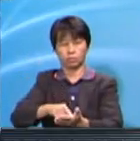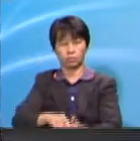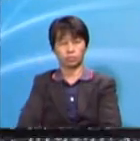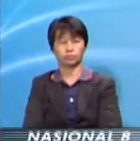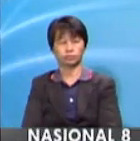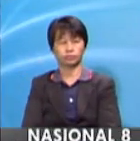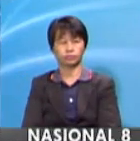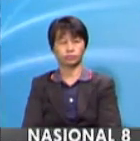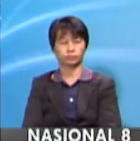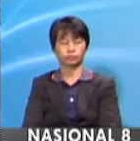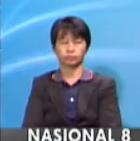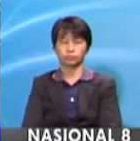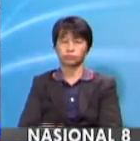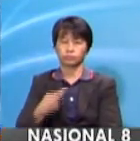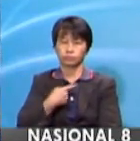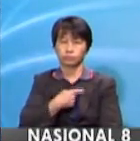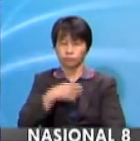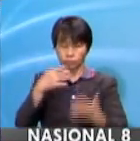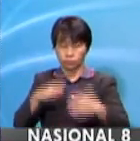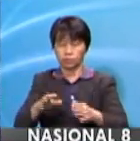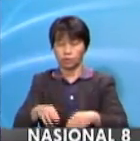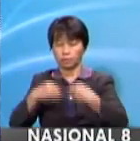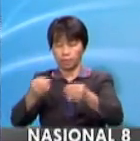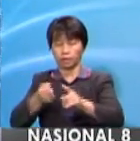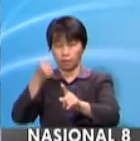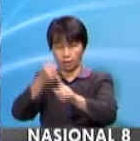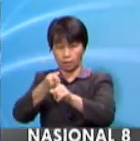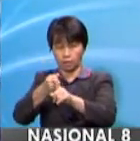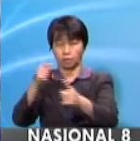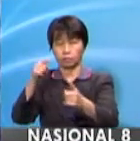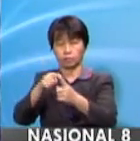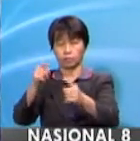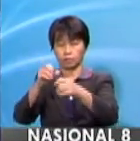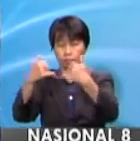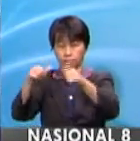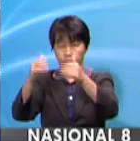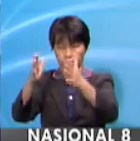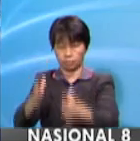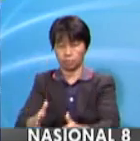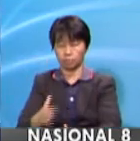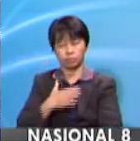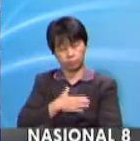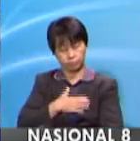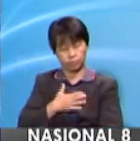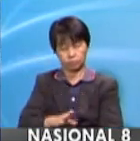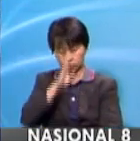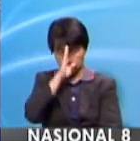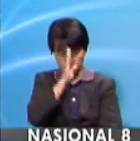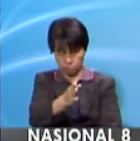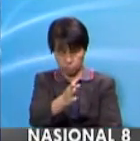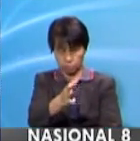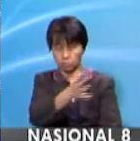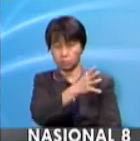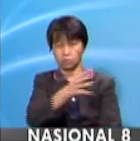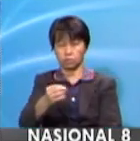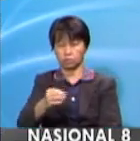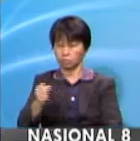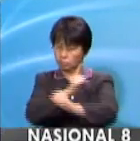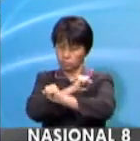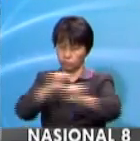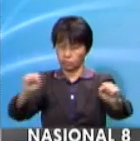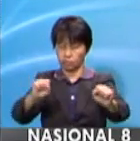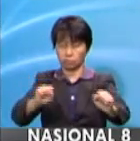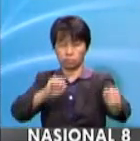telah pun beri arahan kepada semua pemain konsentrasi dan bersiap